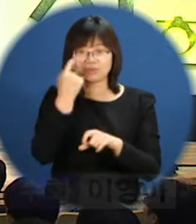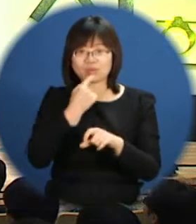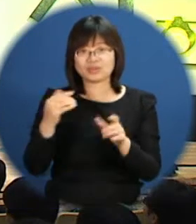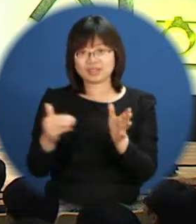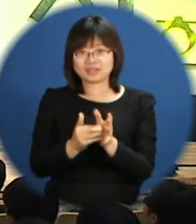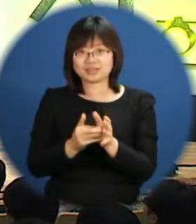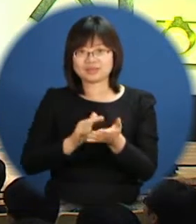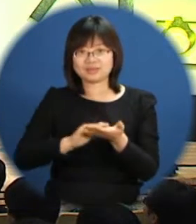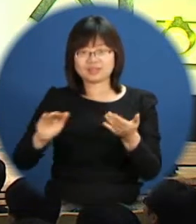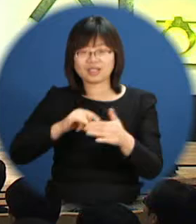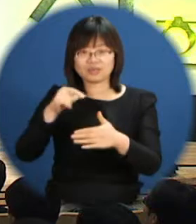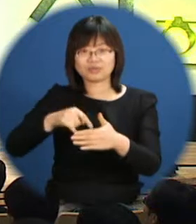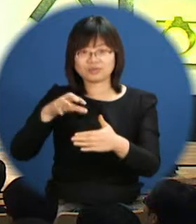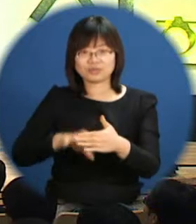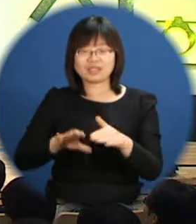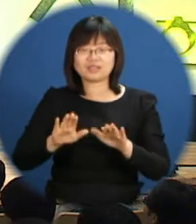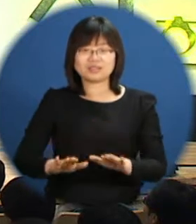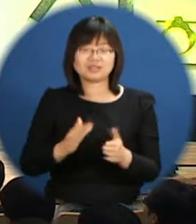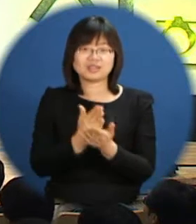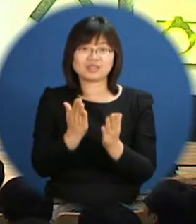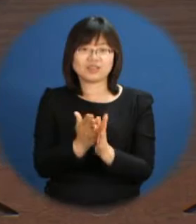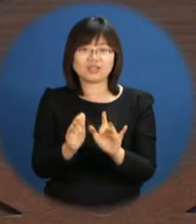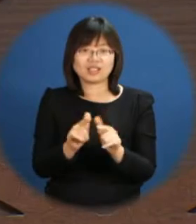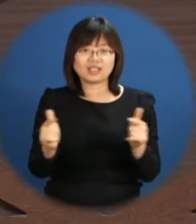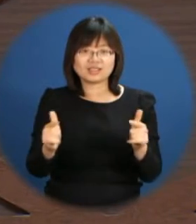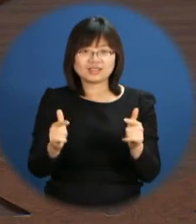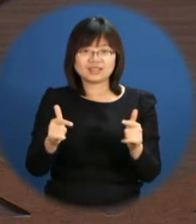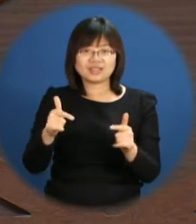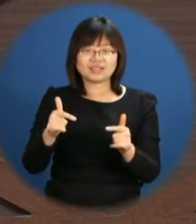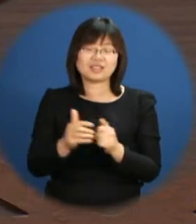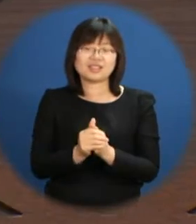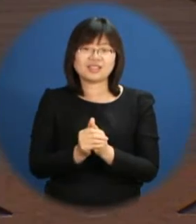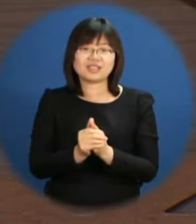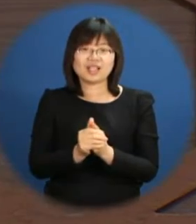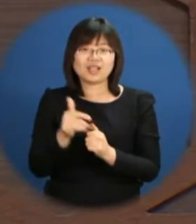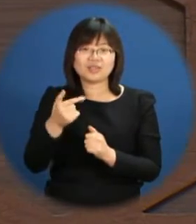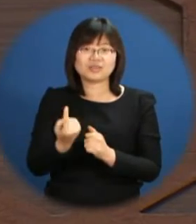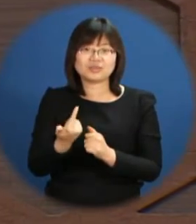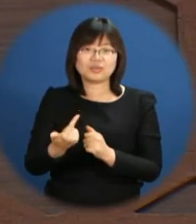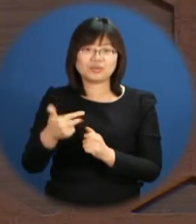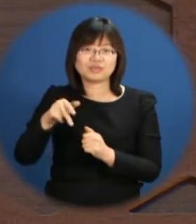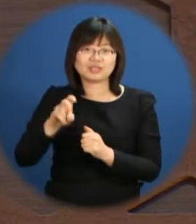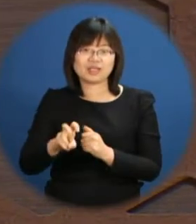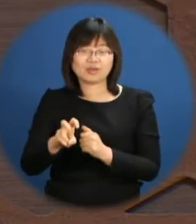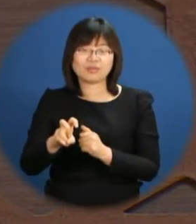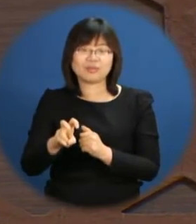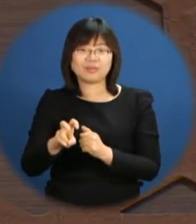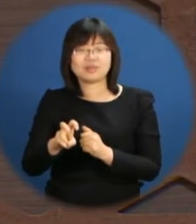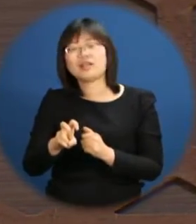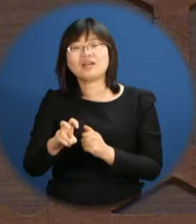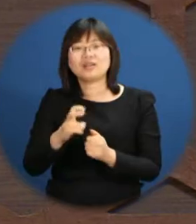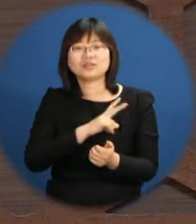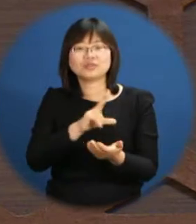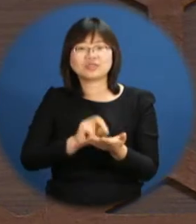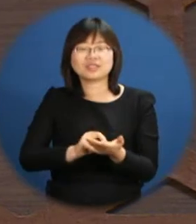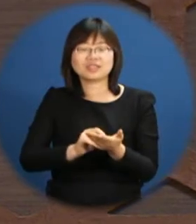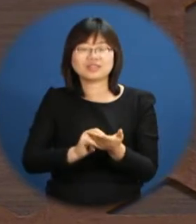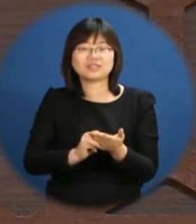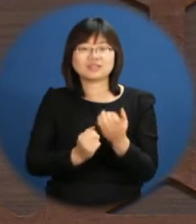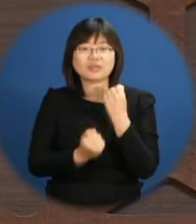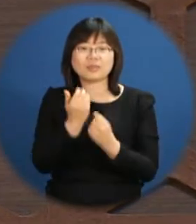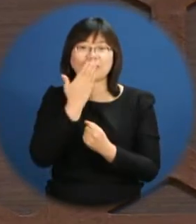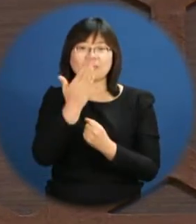했습니다 그중에 이제 여러가지 논점들을 설명하기 위해서 과학사에서 이런저런 여러 가지 예를